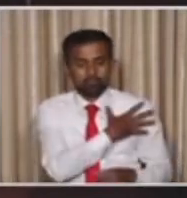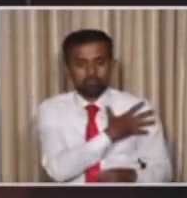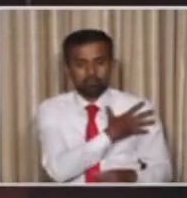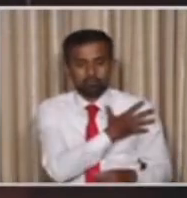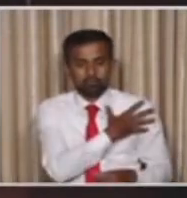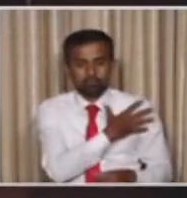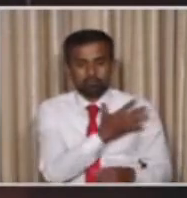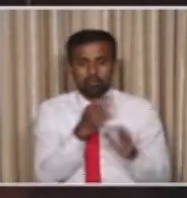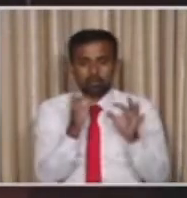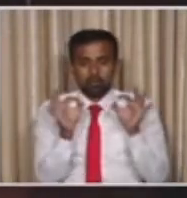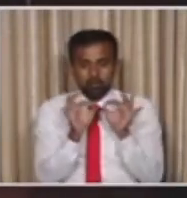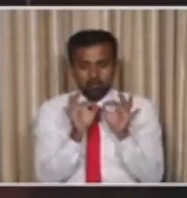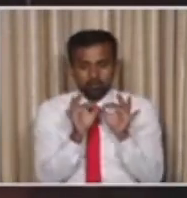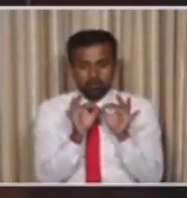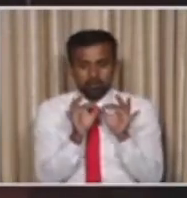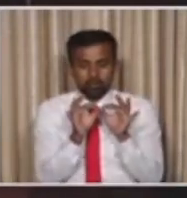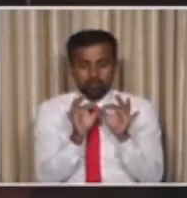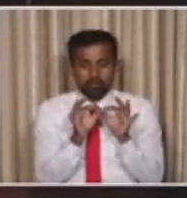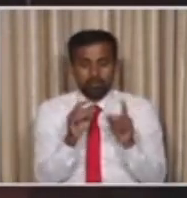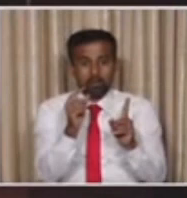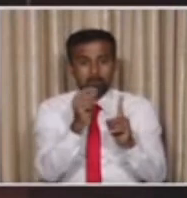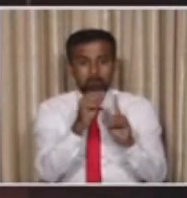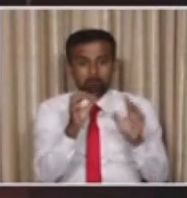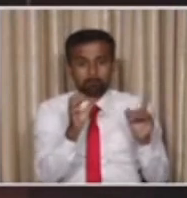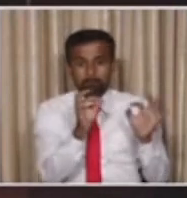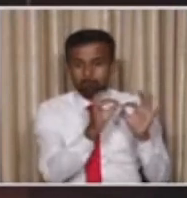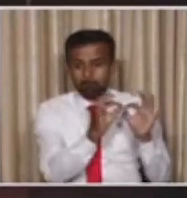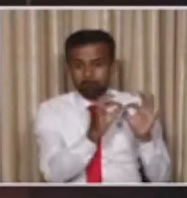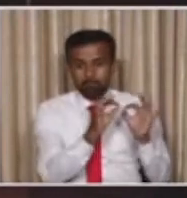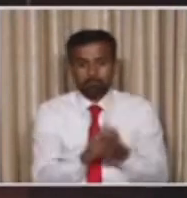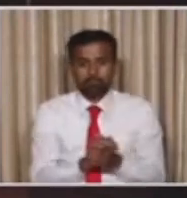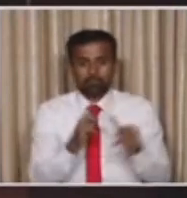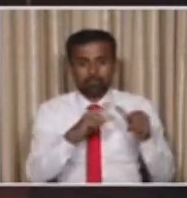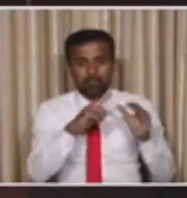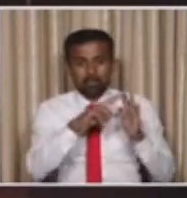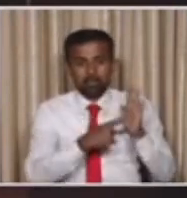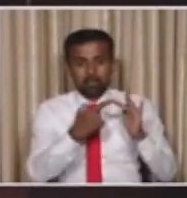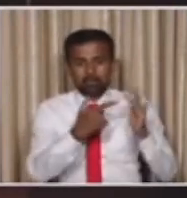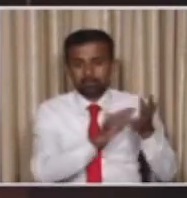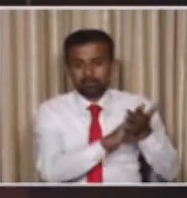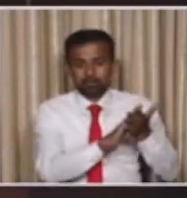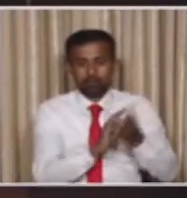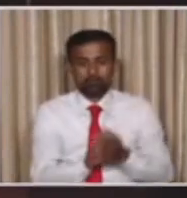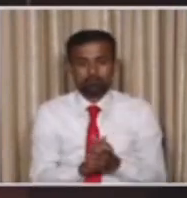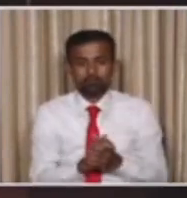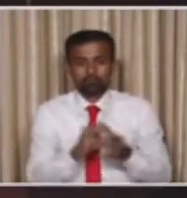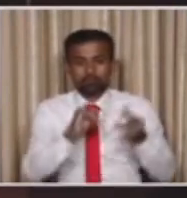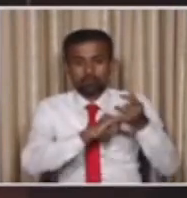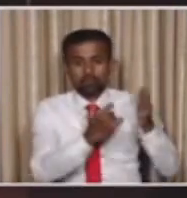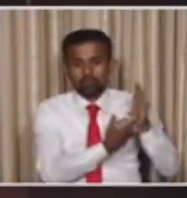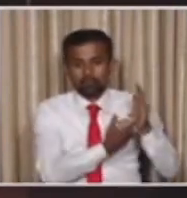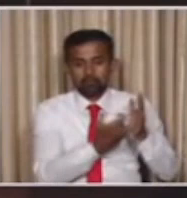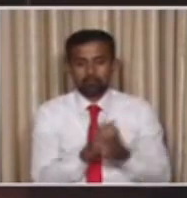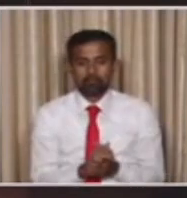Rajapaksa, Basil Rajapaksa, PB Jayasundara, Ajit Nivad Kabral, SR